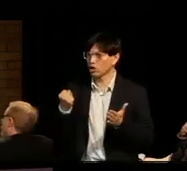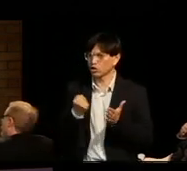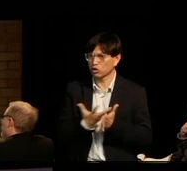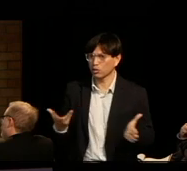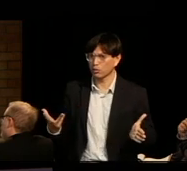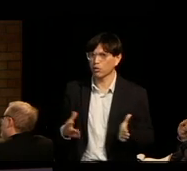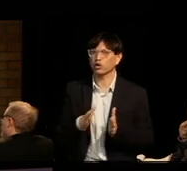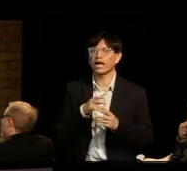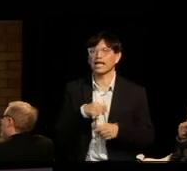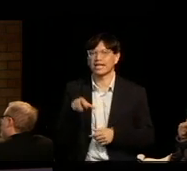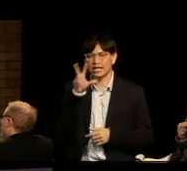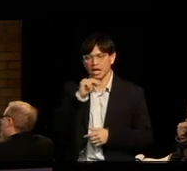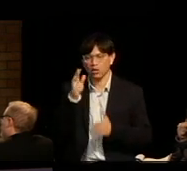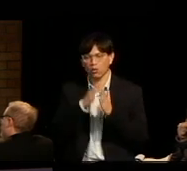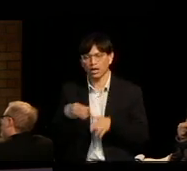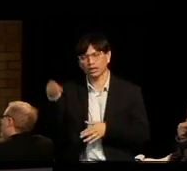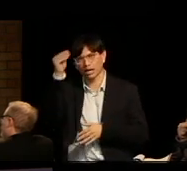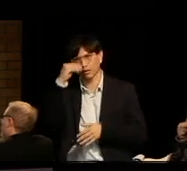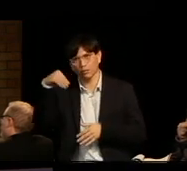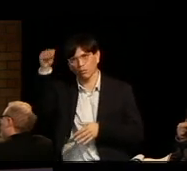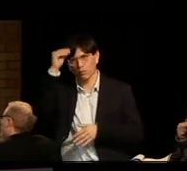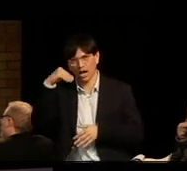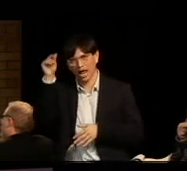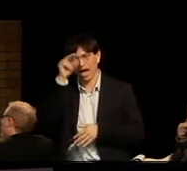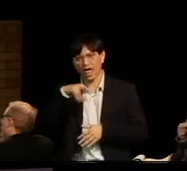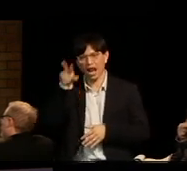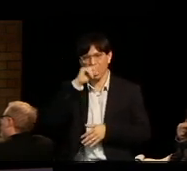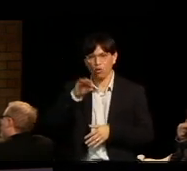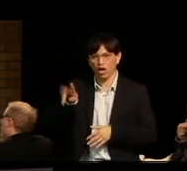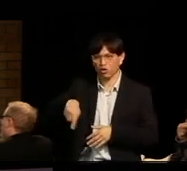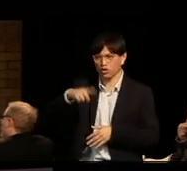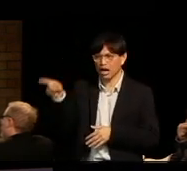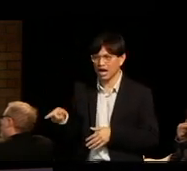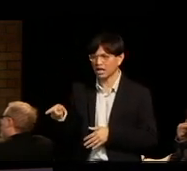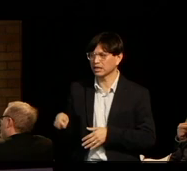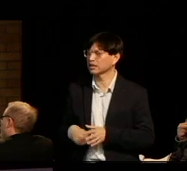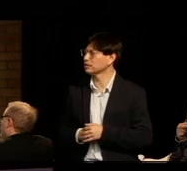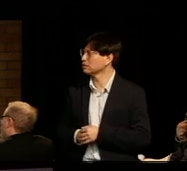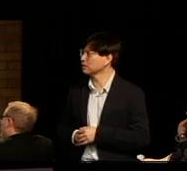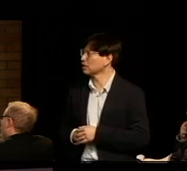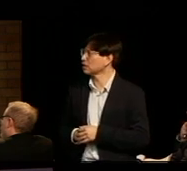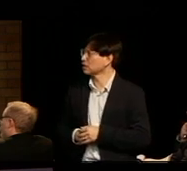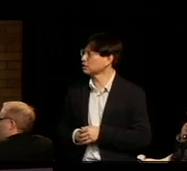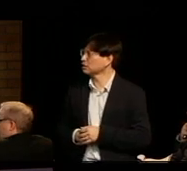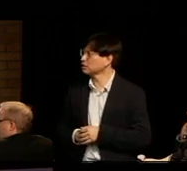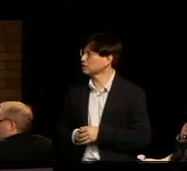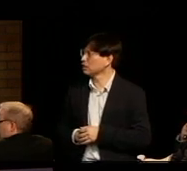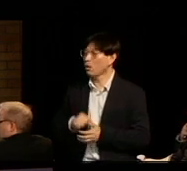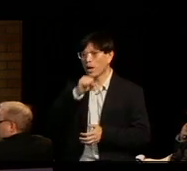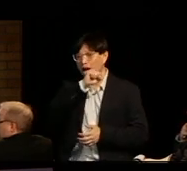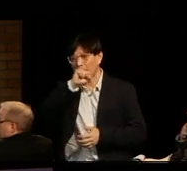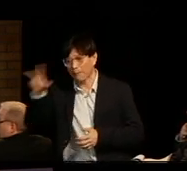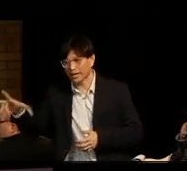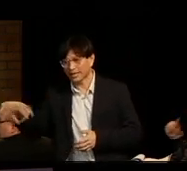della catechesi imparare la lingua dell'altro in modo da poter annunciare il signore nella lingua d